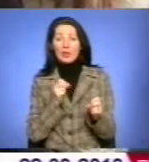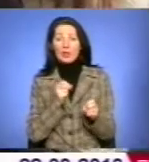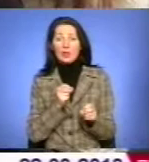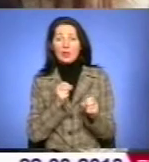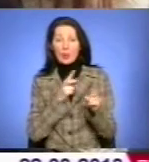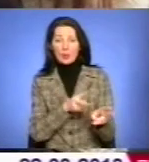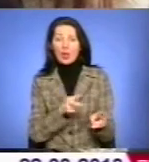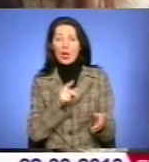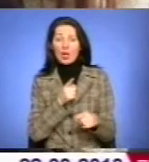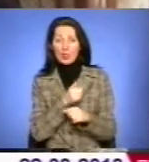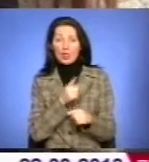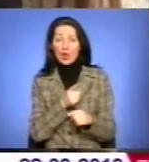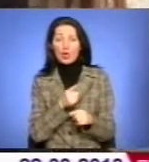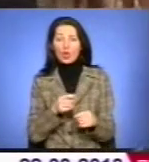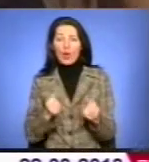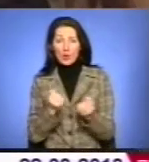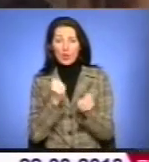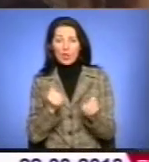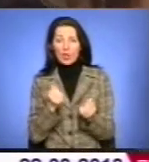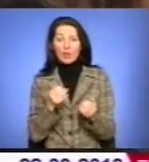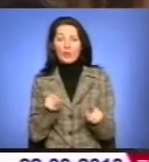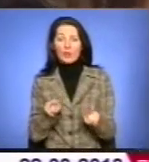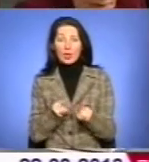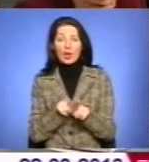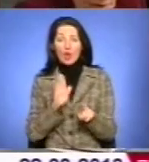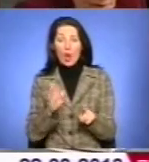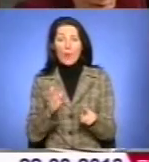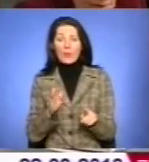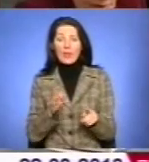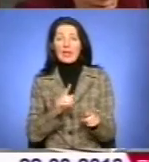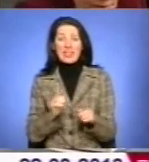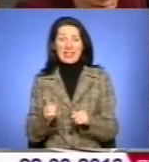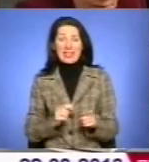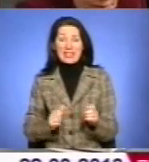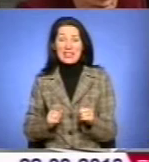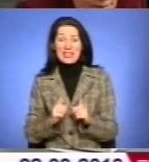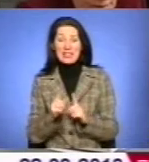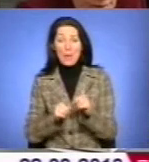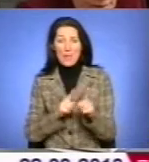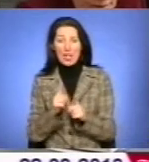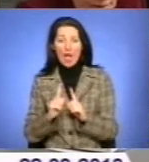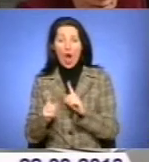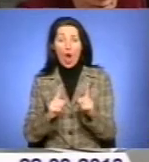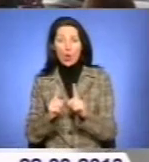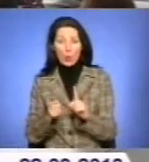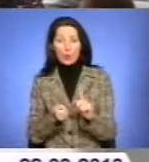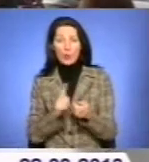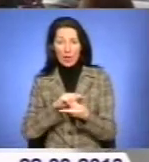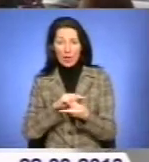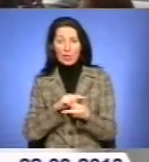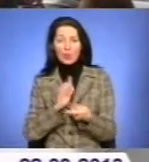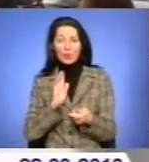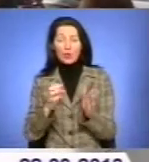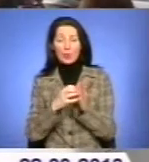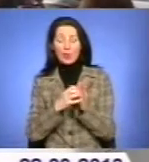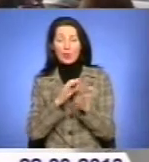руху автотранспорту змінили, також з'являться таблички. Нові правила вступають в дію 15 квітня. Протягом перших 10 днів